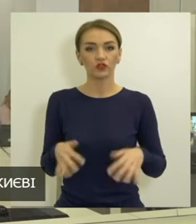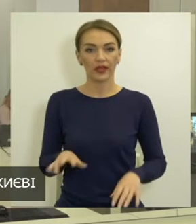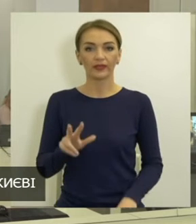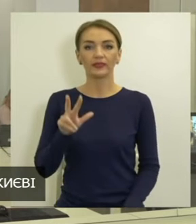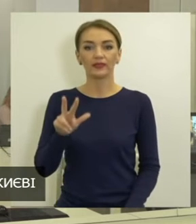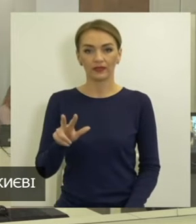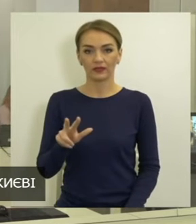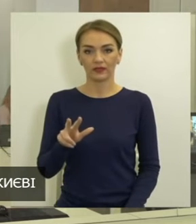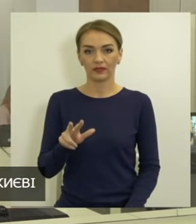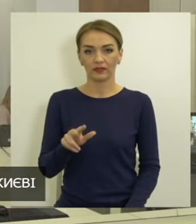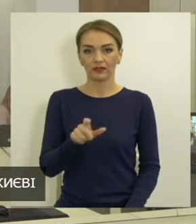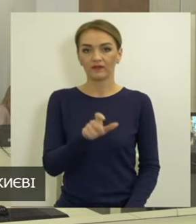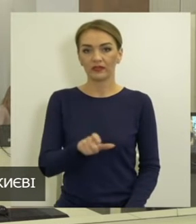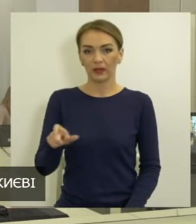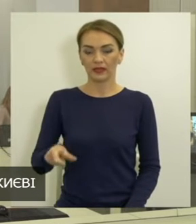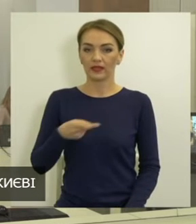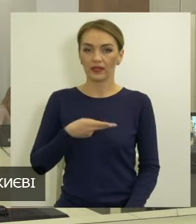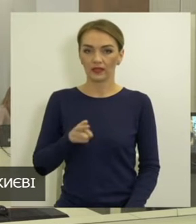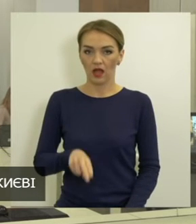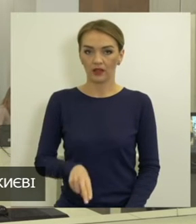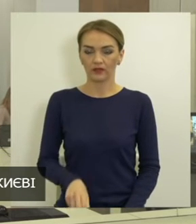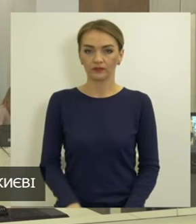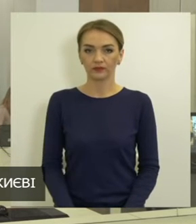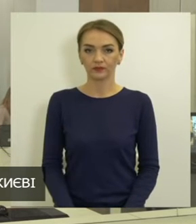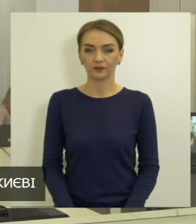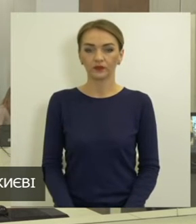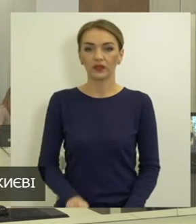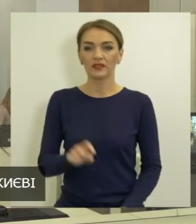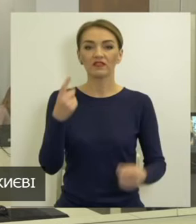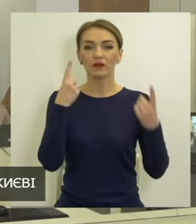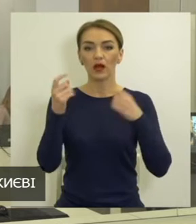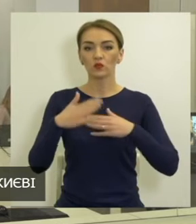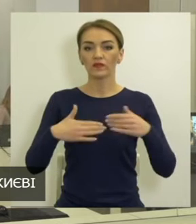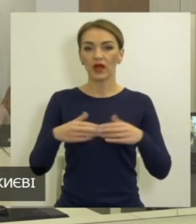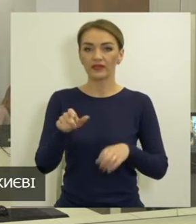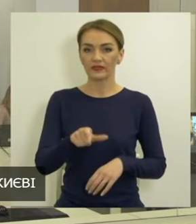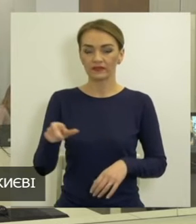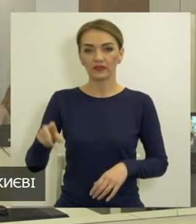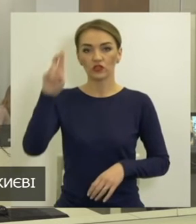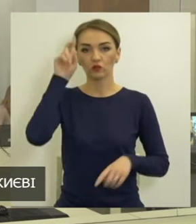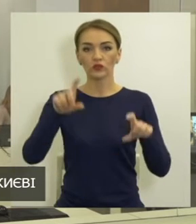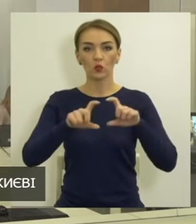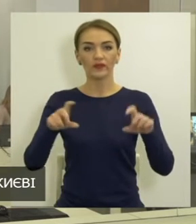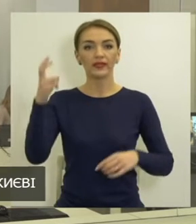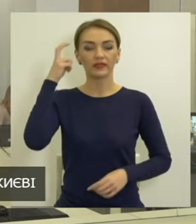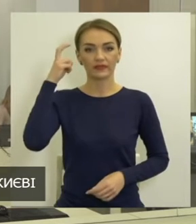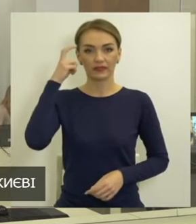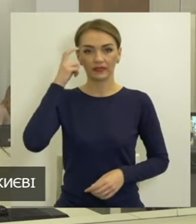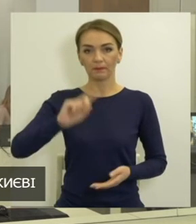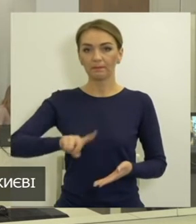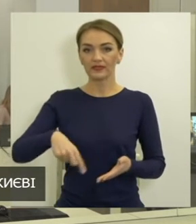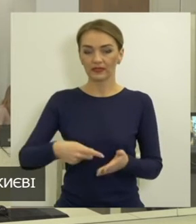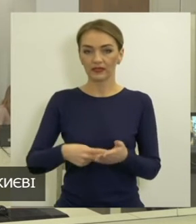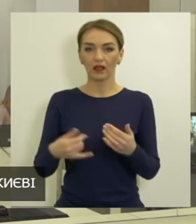3 випадки літальні. За інформацією фахівців, державна установа Київський